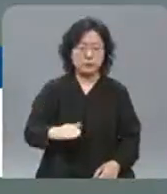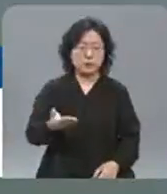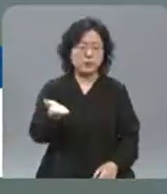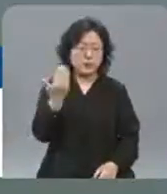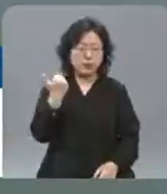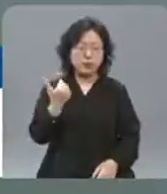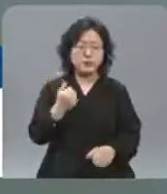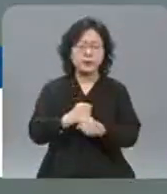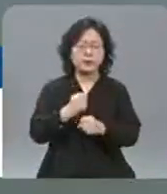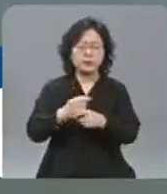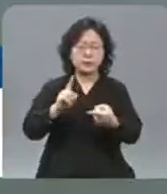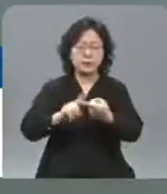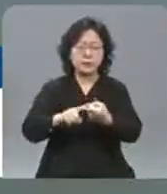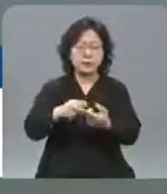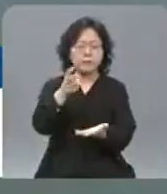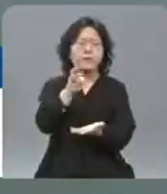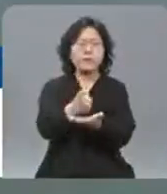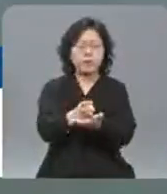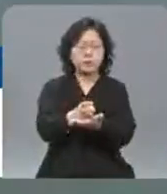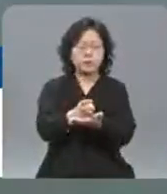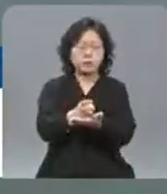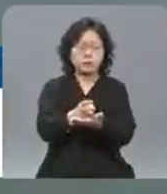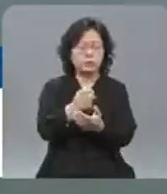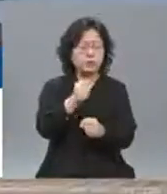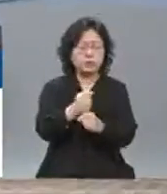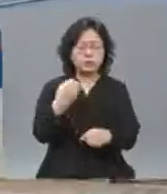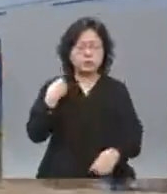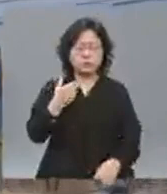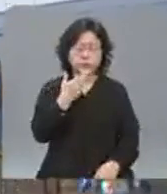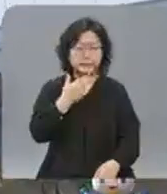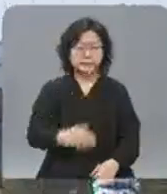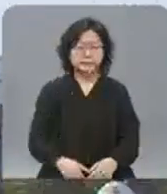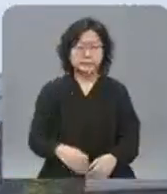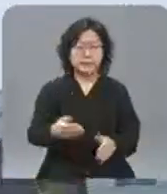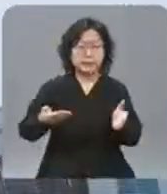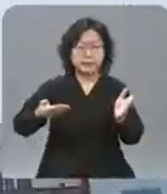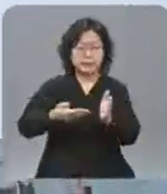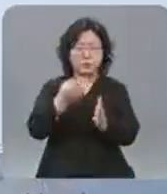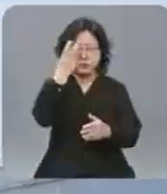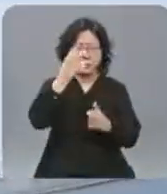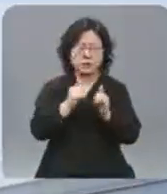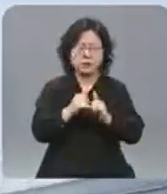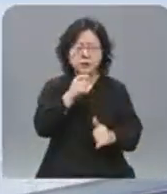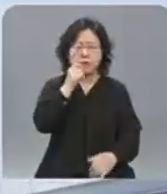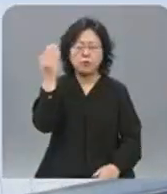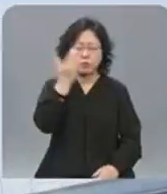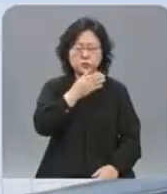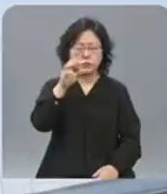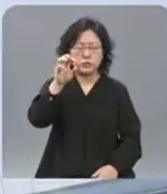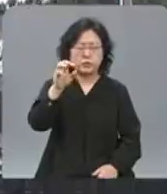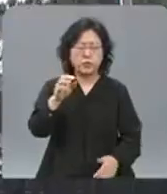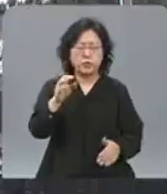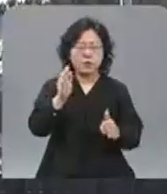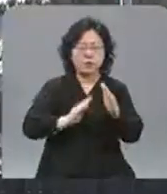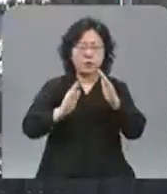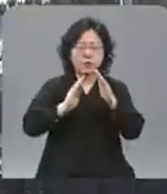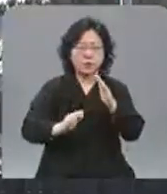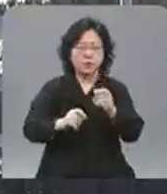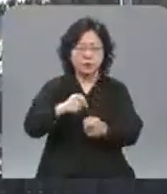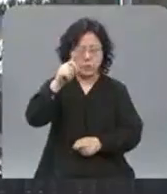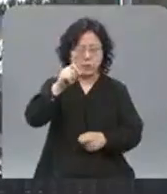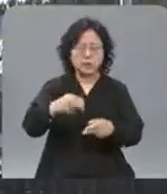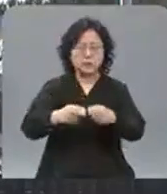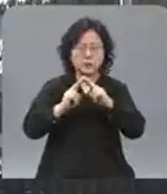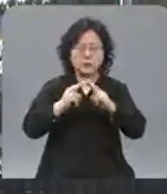설치된 것은 법적으로 이렇게 설치해야 된다 뭐 이런 건 없다. 원료부두 관리자인 여수 광양항만공사도 노후된